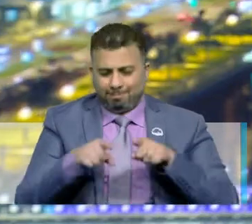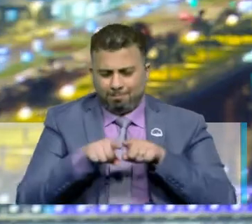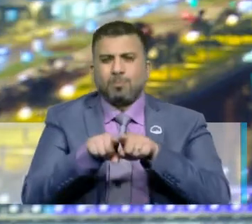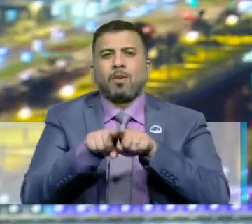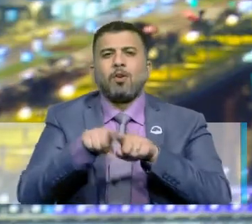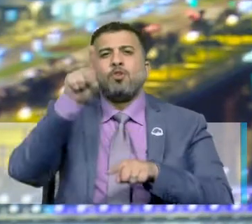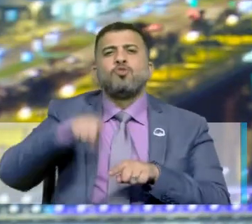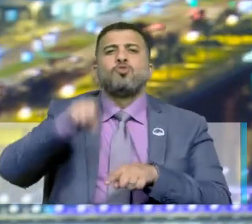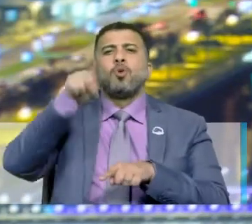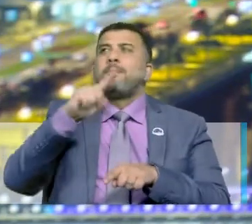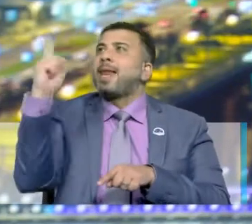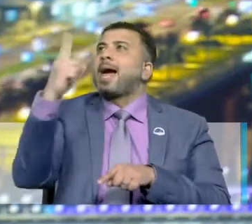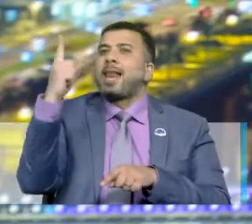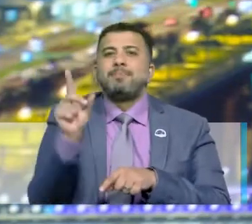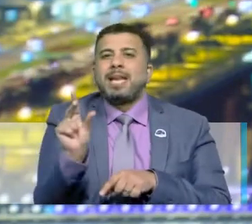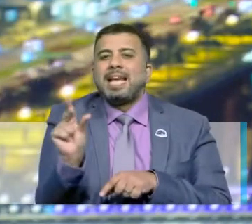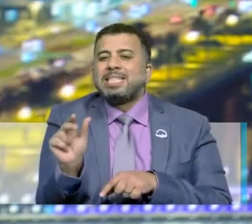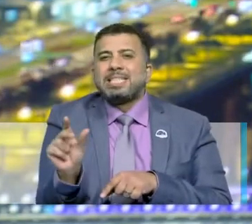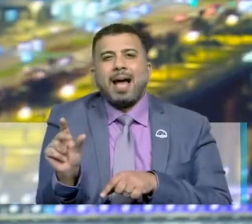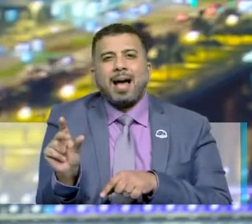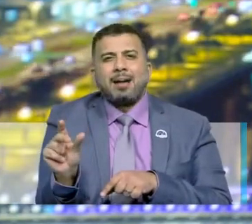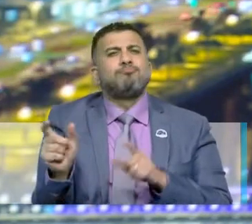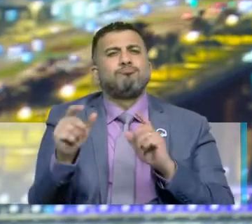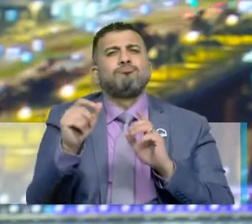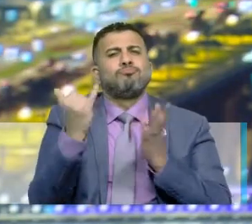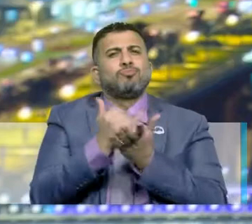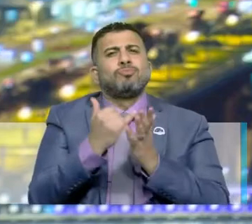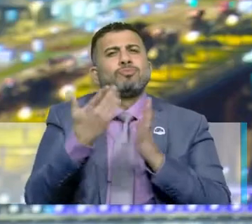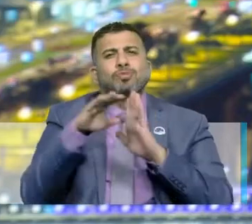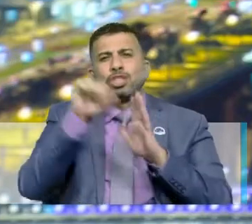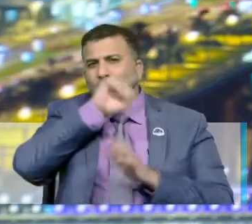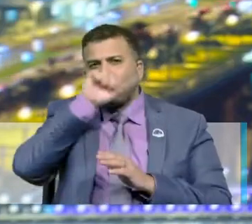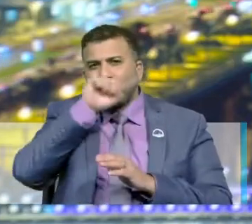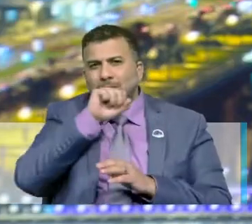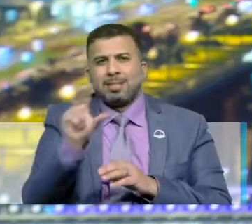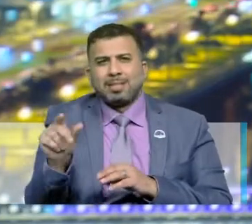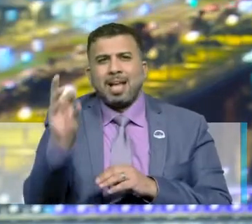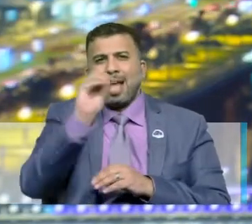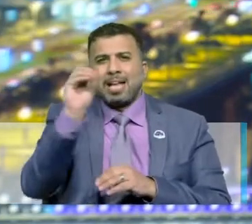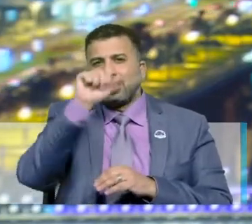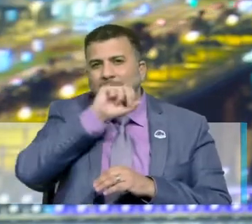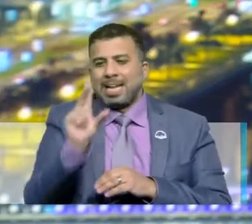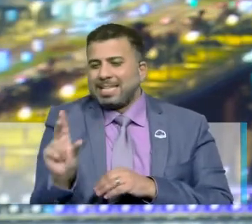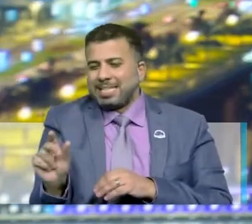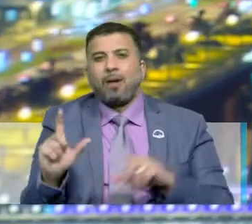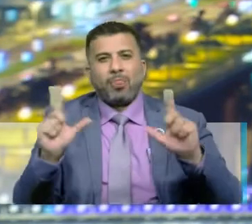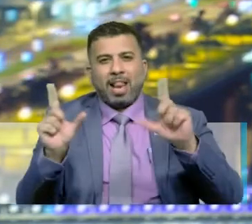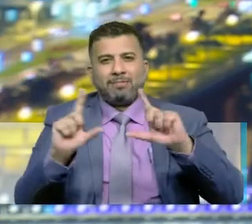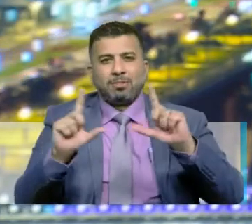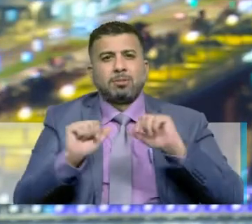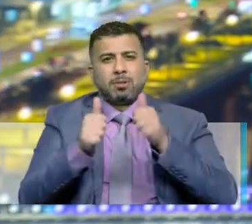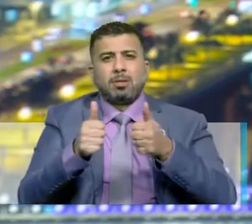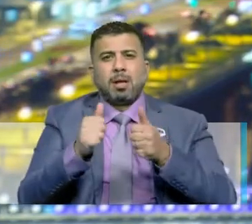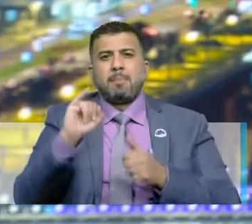تزامنا مع اليوم العالمي للإذاعة، نظمت إذاعة شارقة تابعة لهيئة الشارقة للإذاعة والتلفزيون